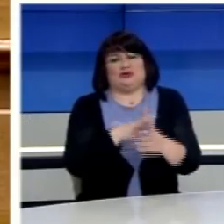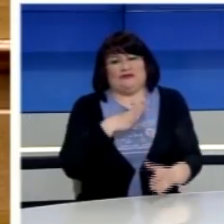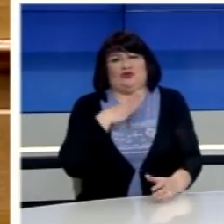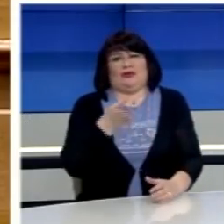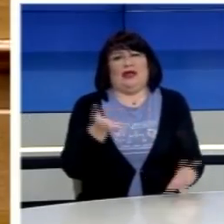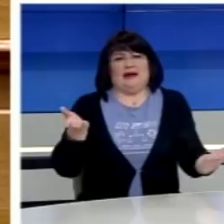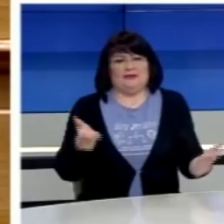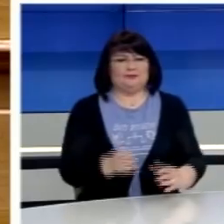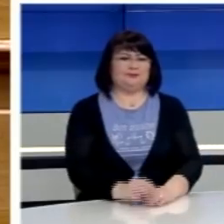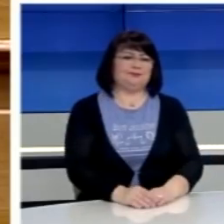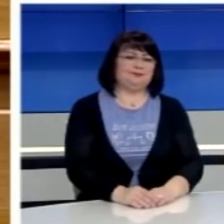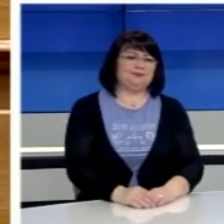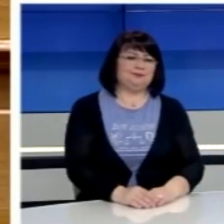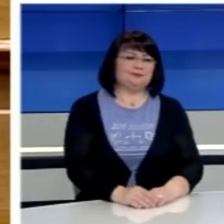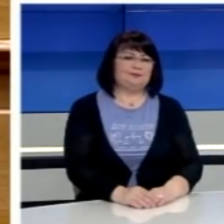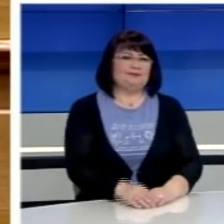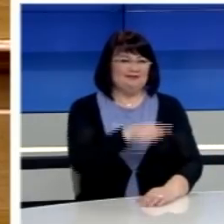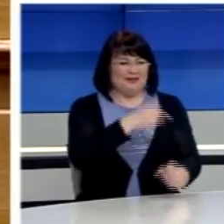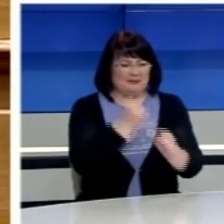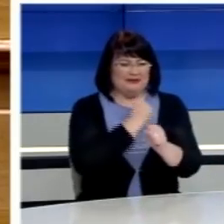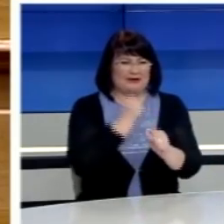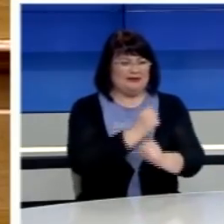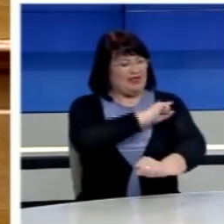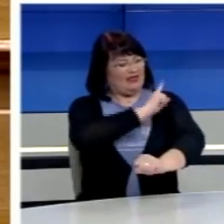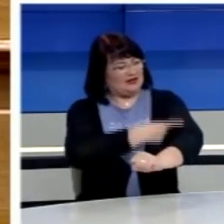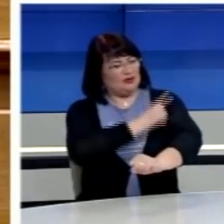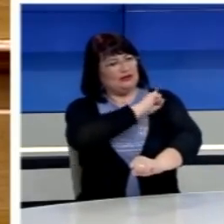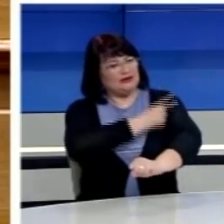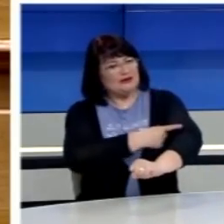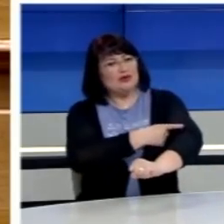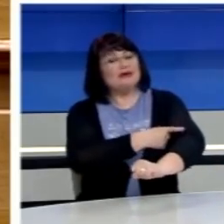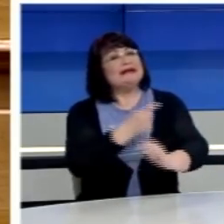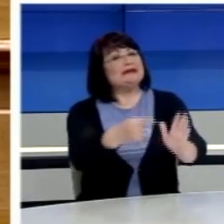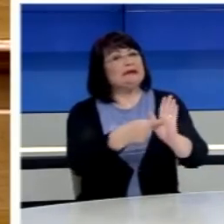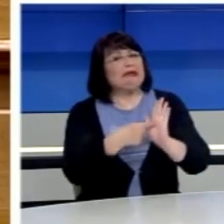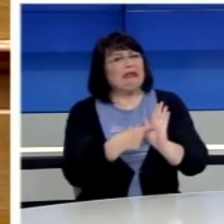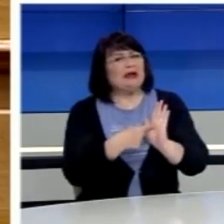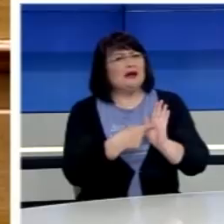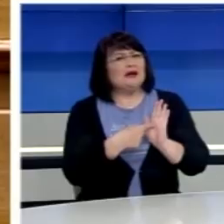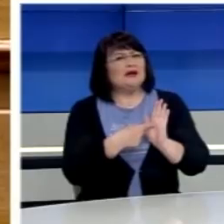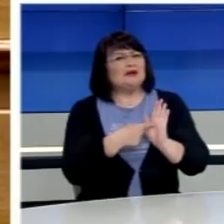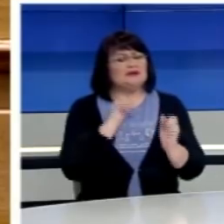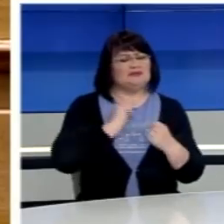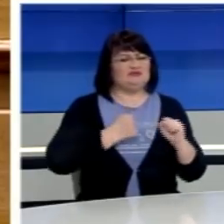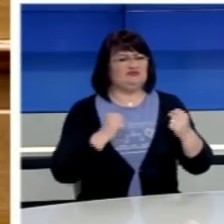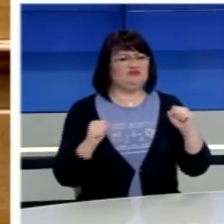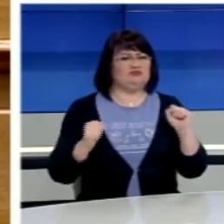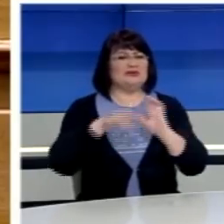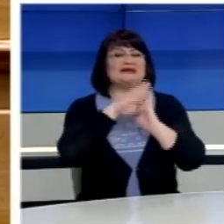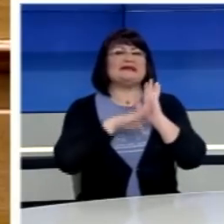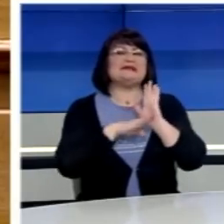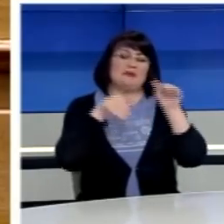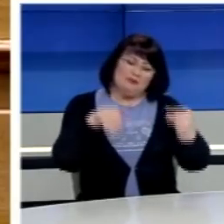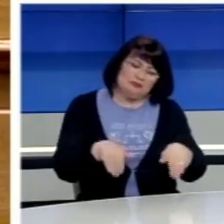Ένωση. Όμως αυτή η αιμονή σας για τις δεξιότητες δείχνει και την αντιδραστικότητα του συστήματος